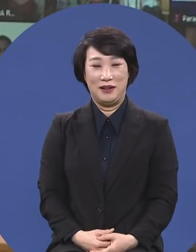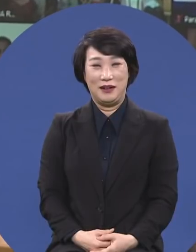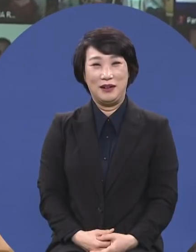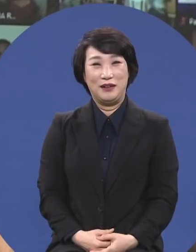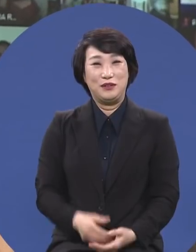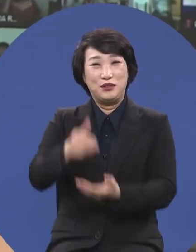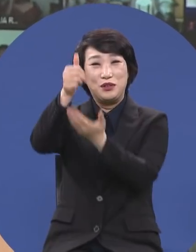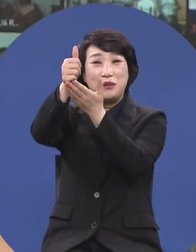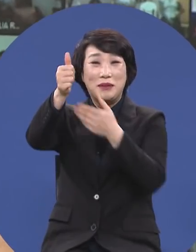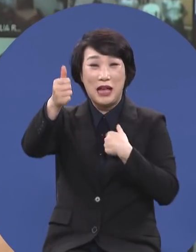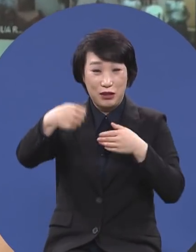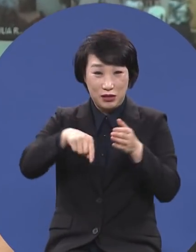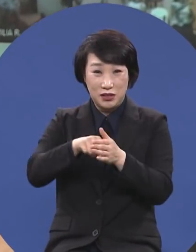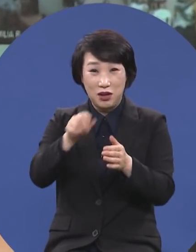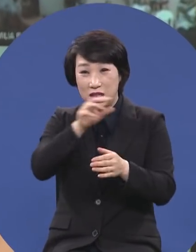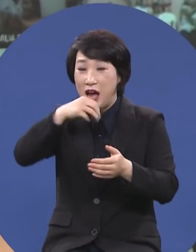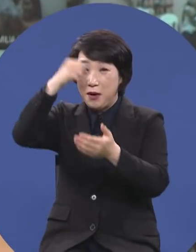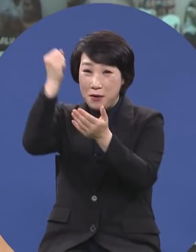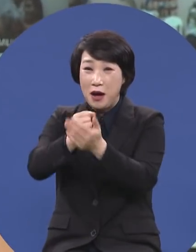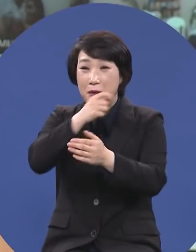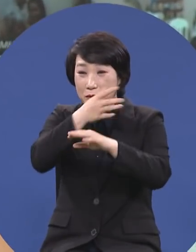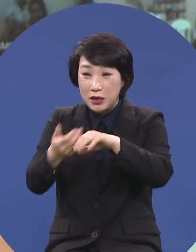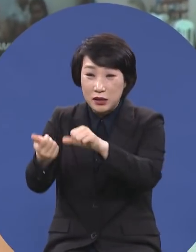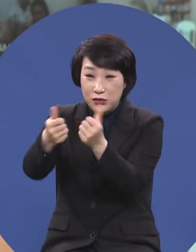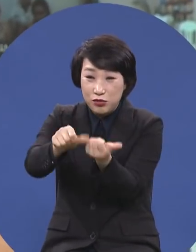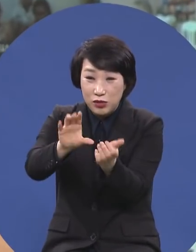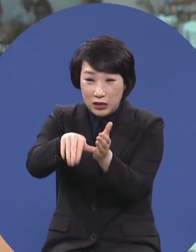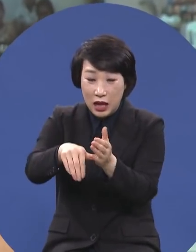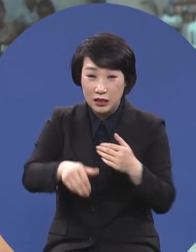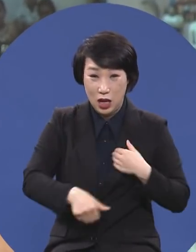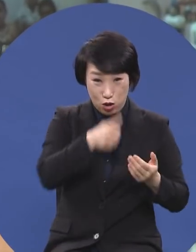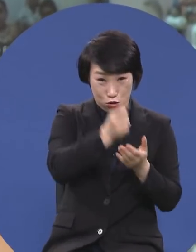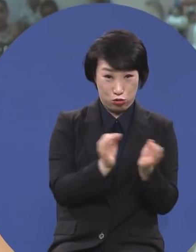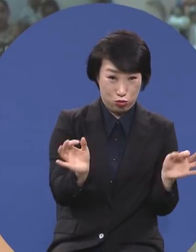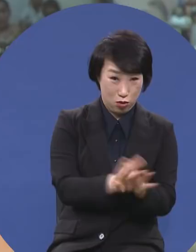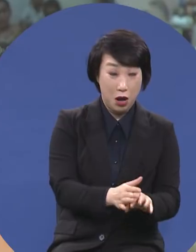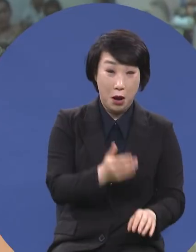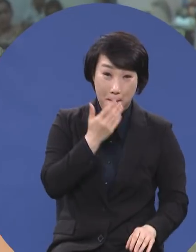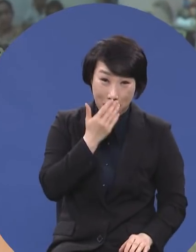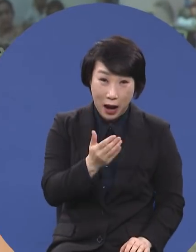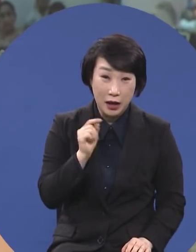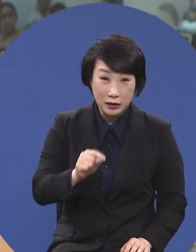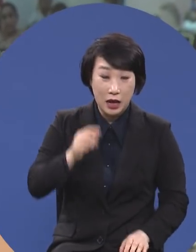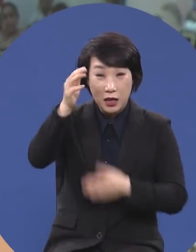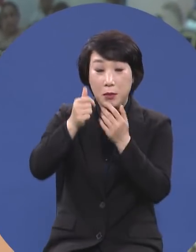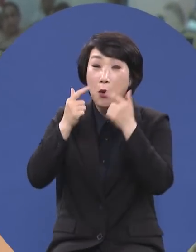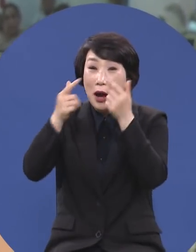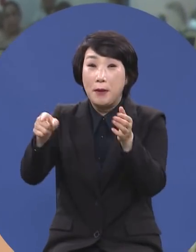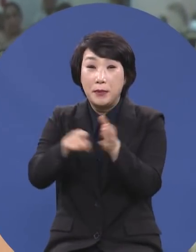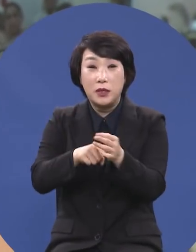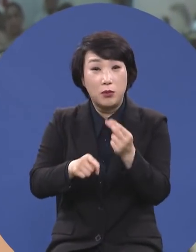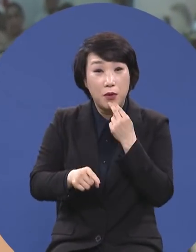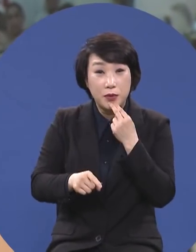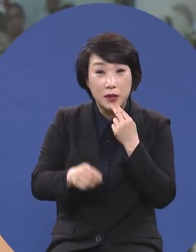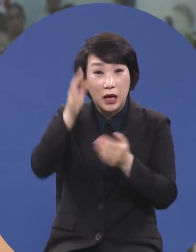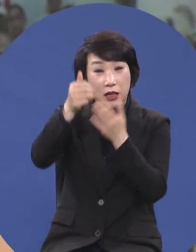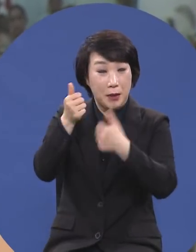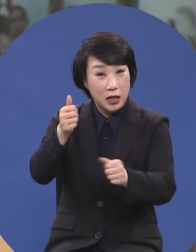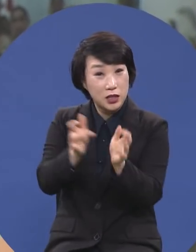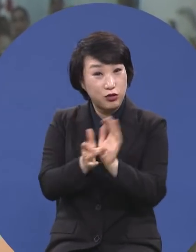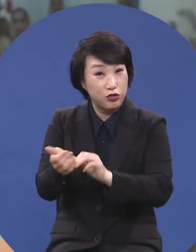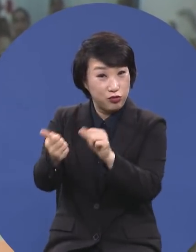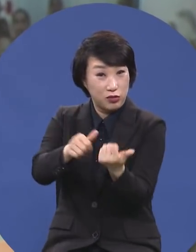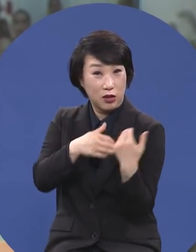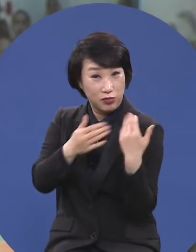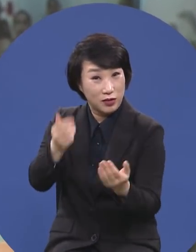주님이 나 위해서 피 흘리실 때 내 죄를 속죄할 수 있다고는 하나님의 확신 없이 하나님의 아들을